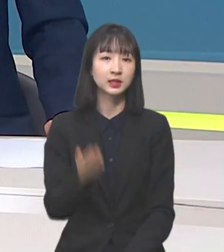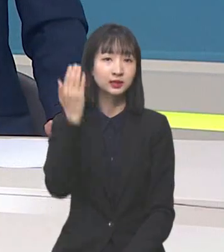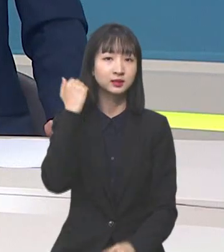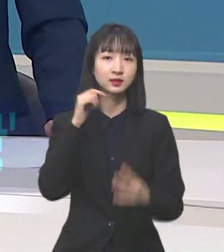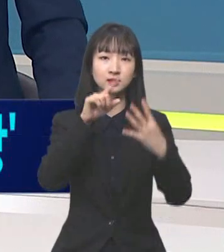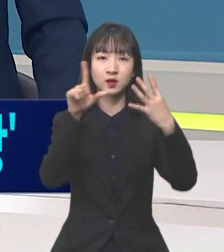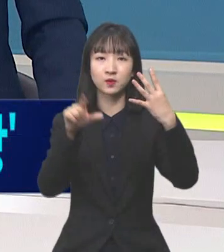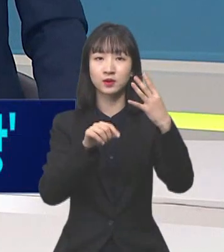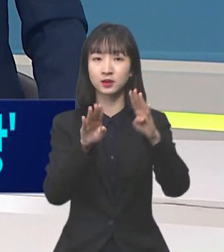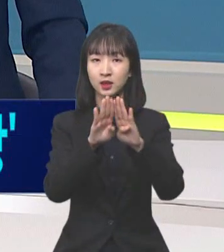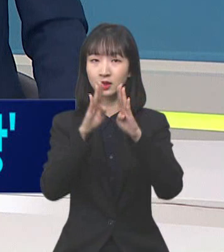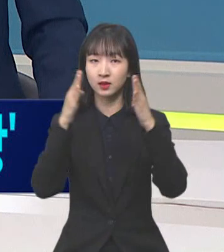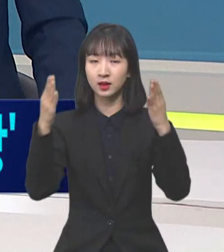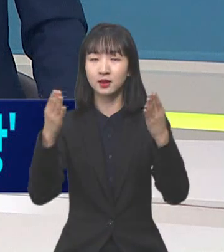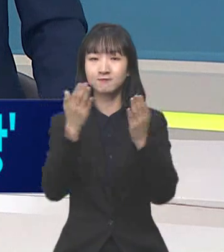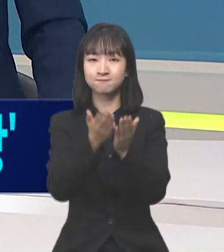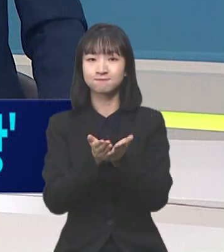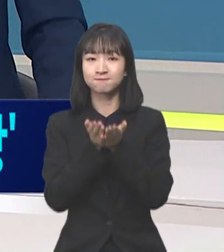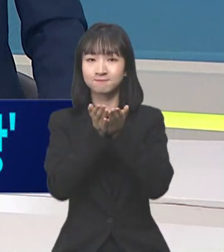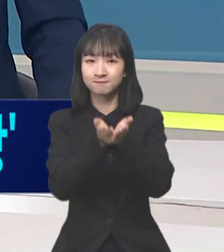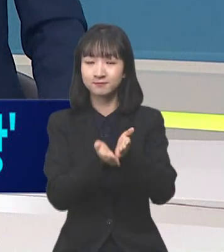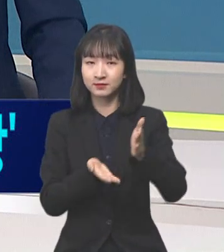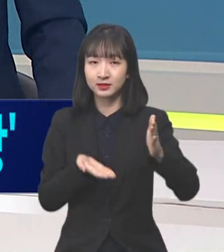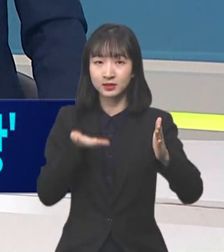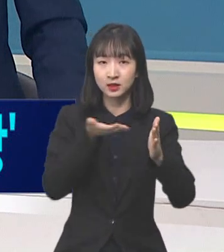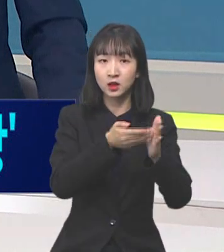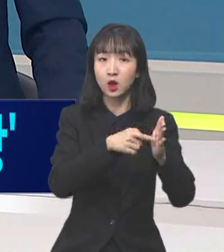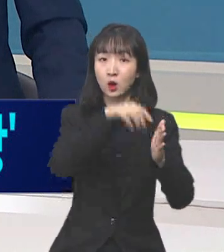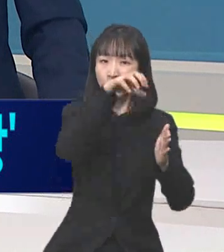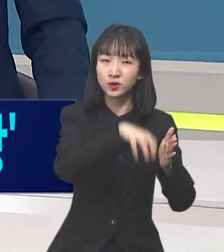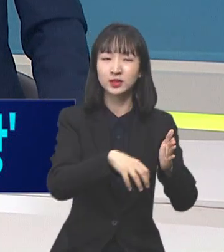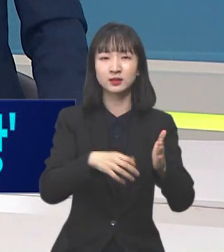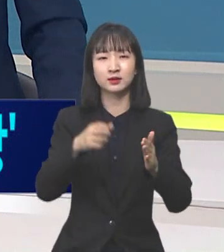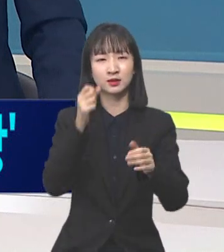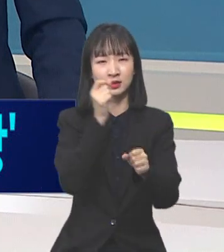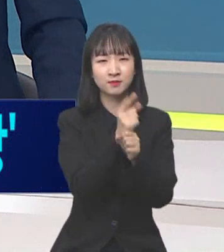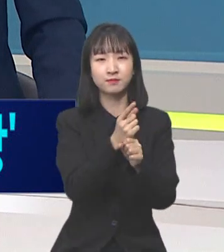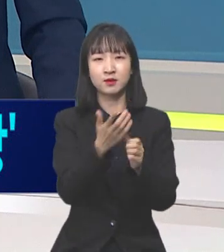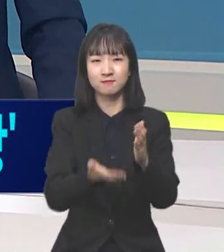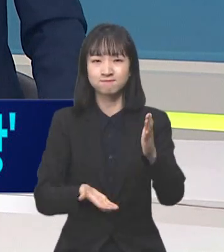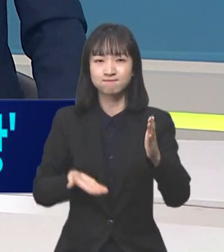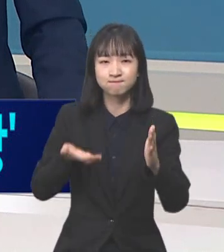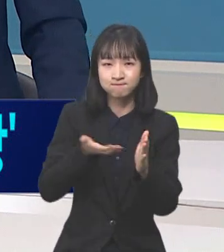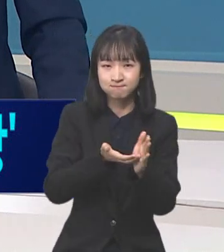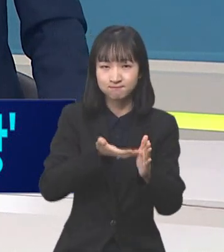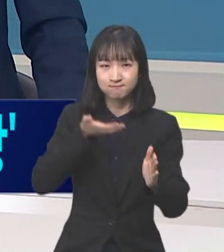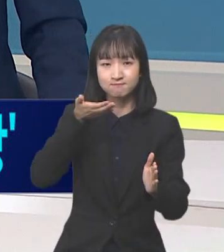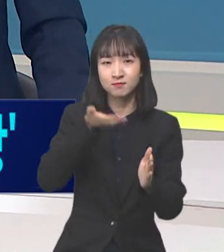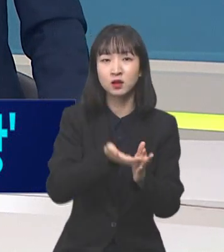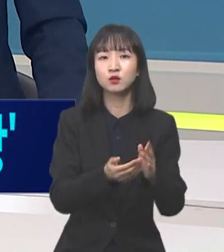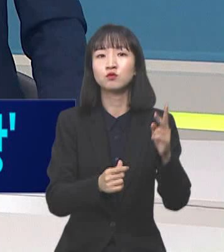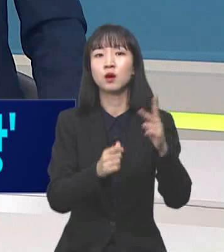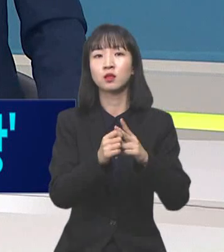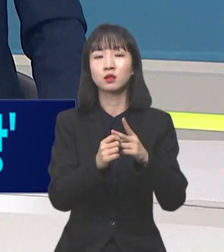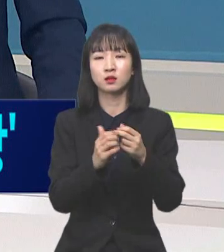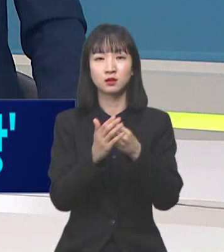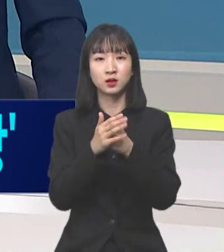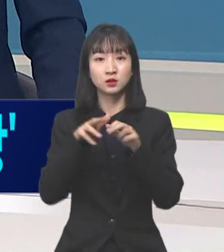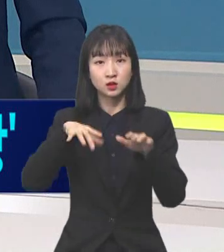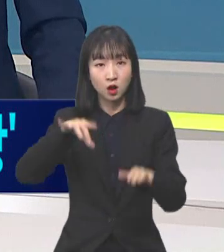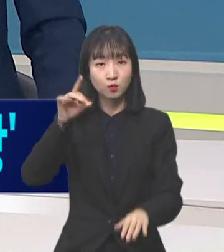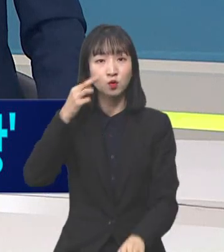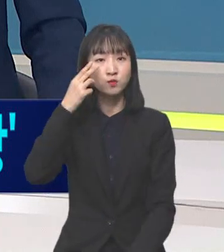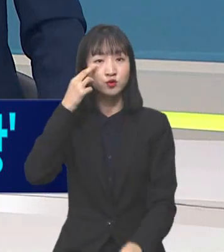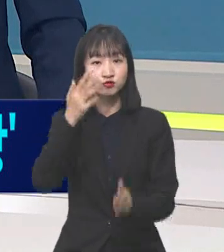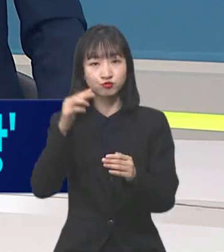지난 4월 개장한 크루즈 터미널에 선 지금까지 두 차례 크루즈가 출항 했는데요 처음으로 미 조권 승객을 태운 9만 톤급